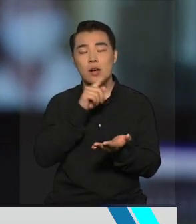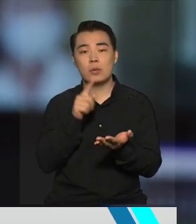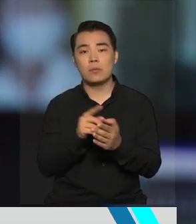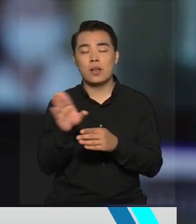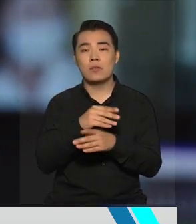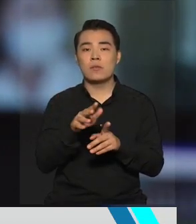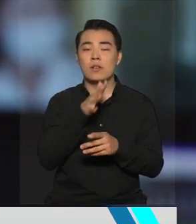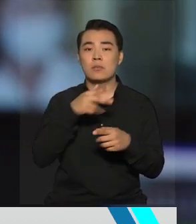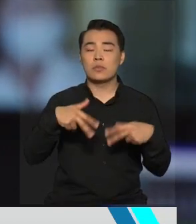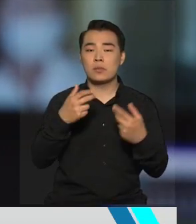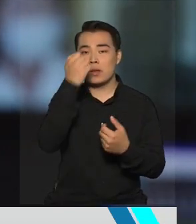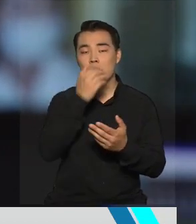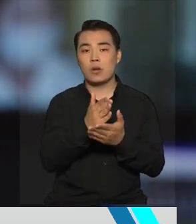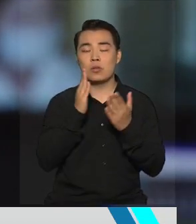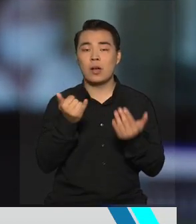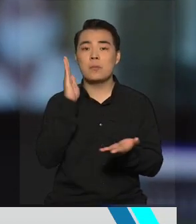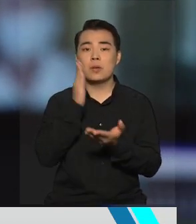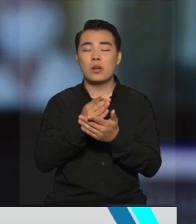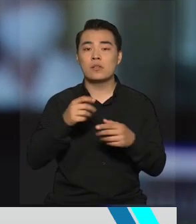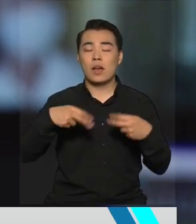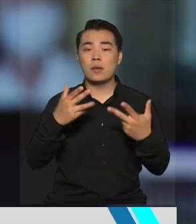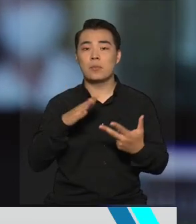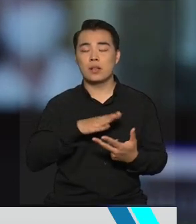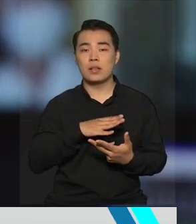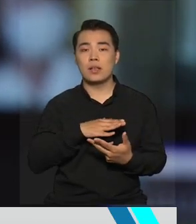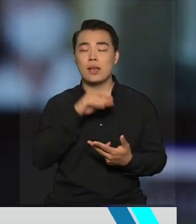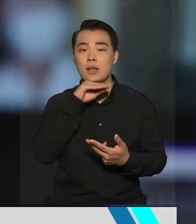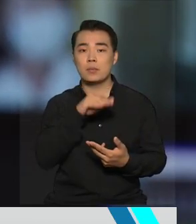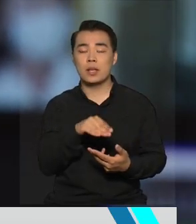нам время. Я напомню, что с нами на прямой связи был эксперт по